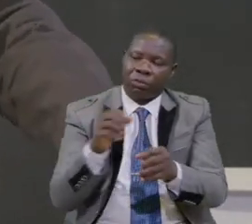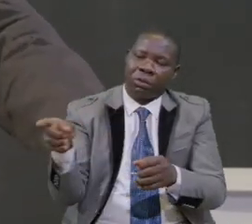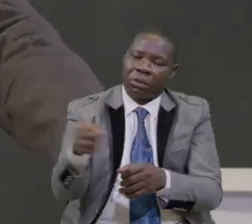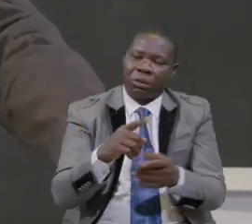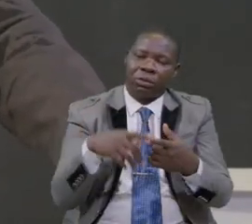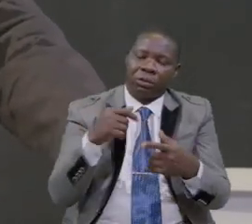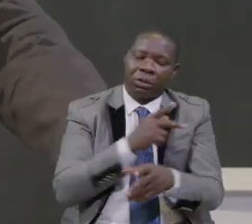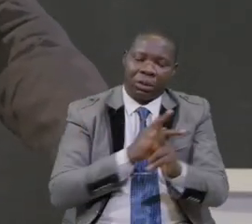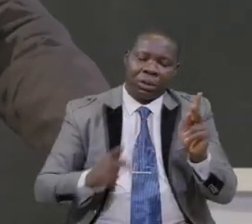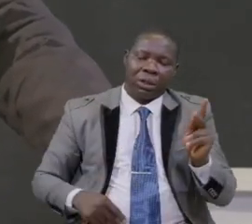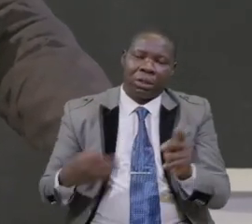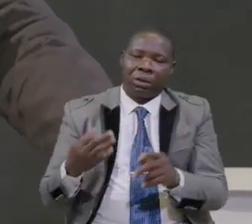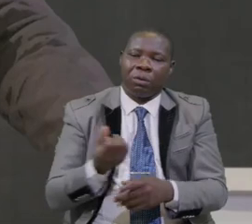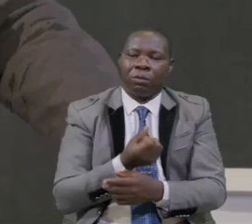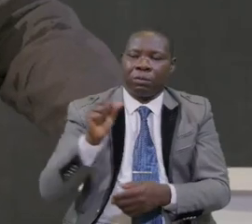Samarie.